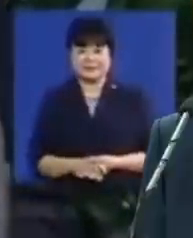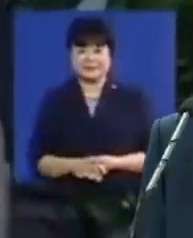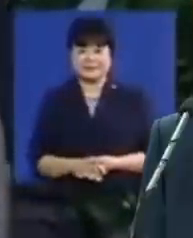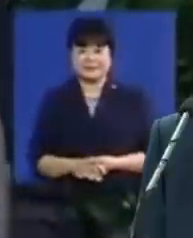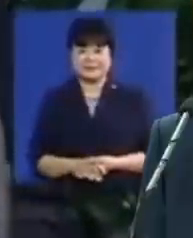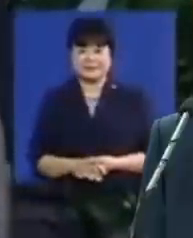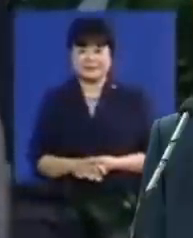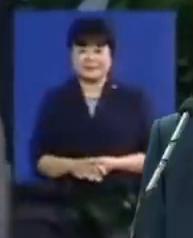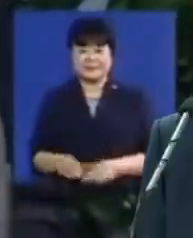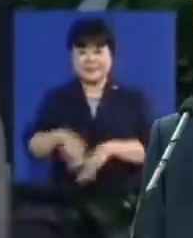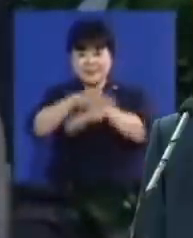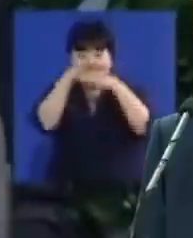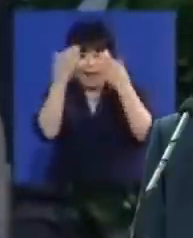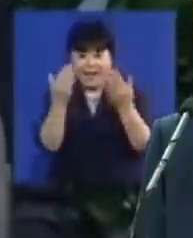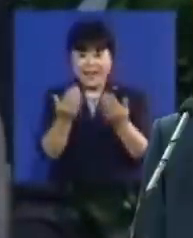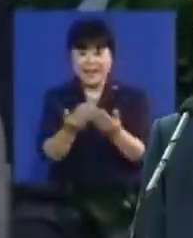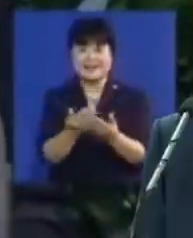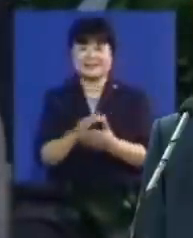다